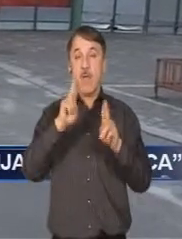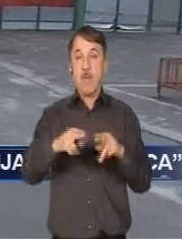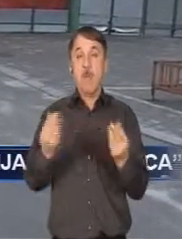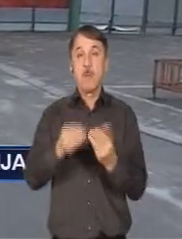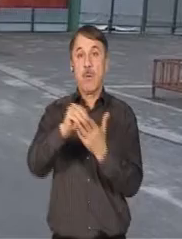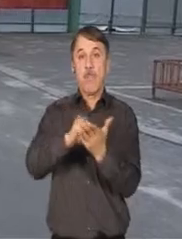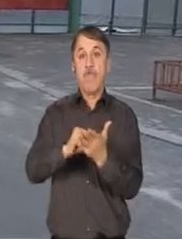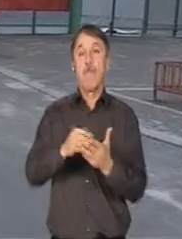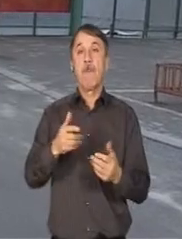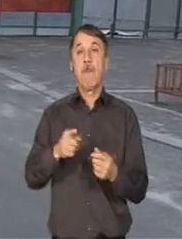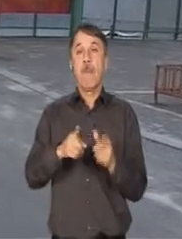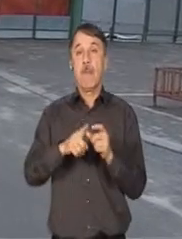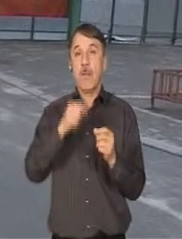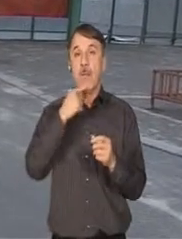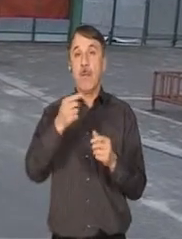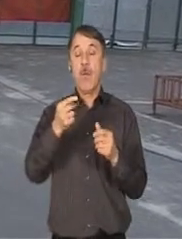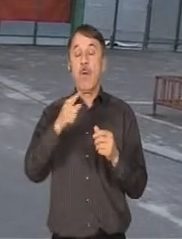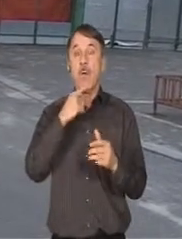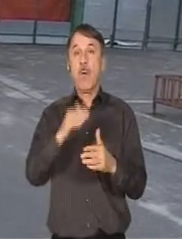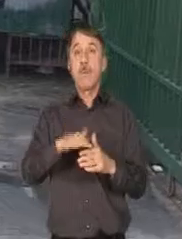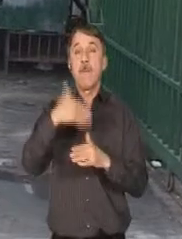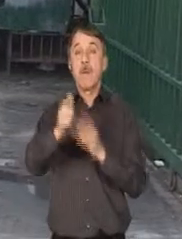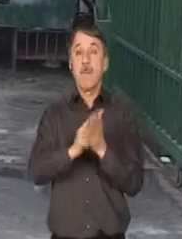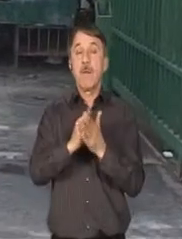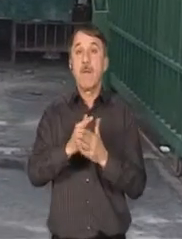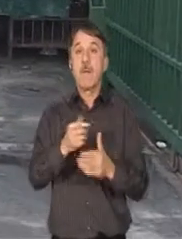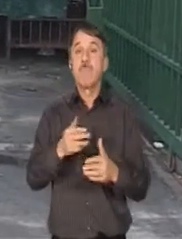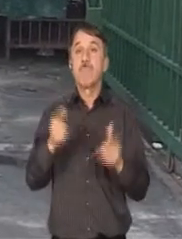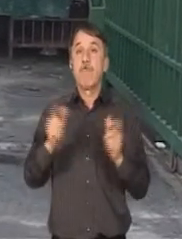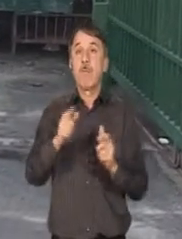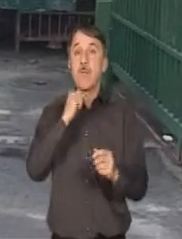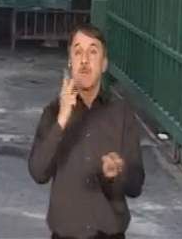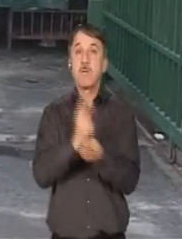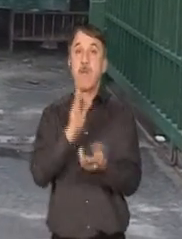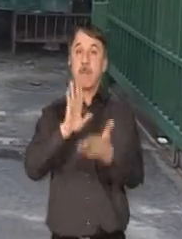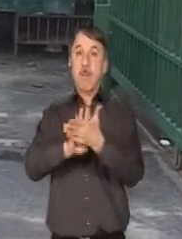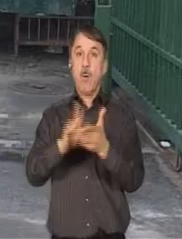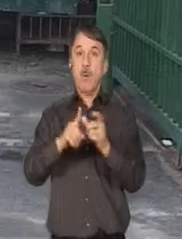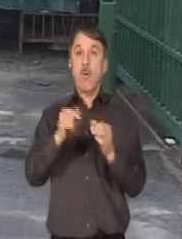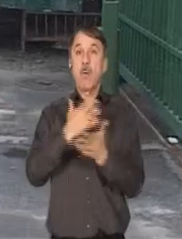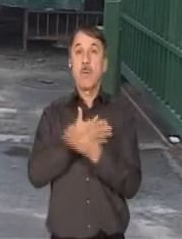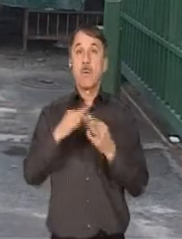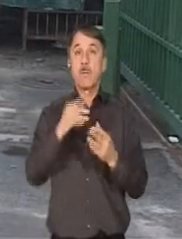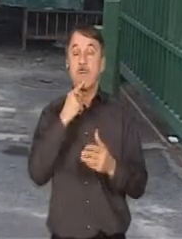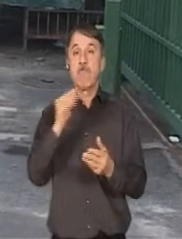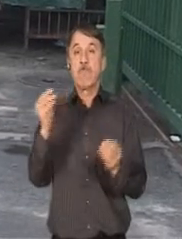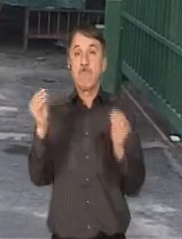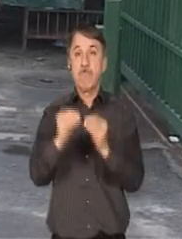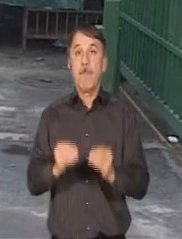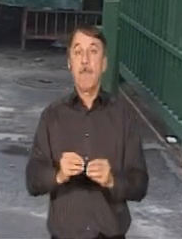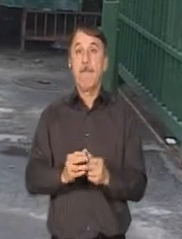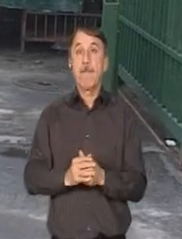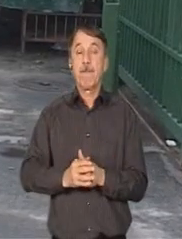neki od objekata Tržnice, moći ćete da učestvujete u nekoj od narednih licitacija. Licitacije su javne i otvorene za sve